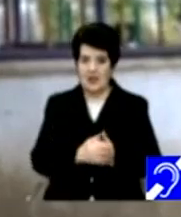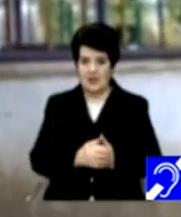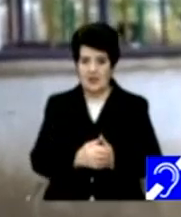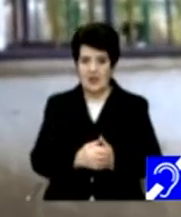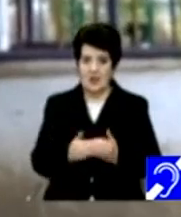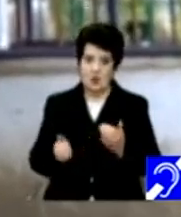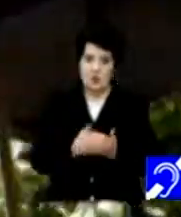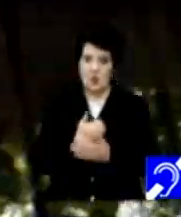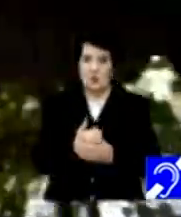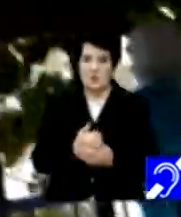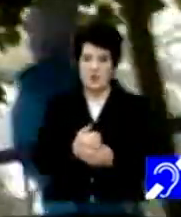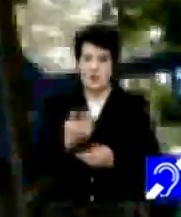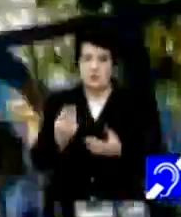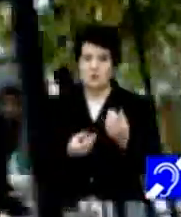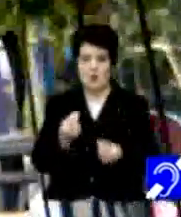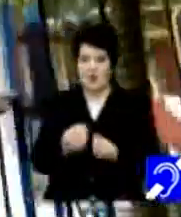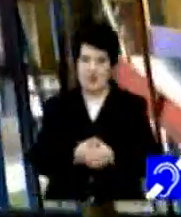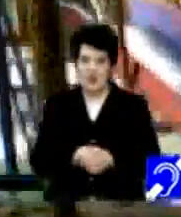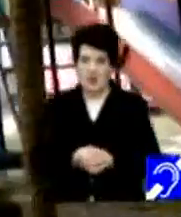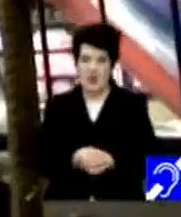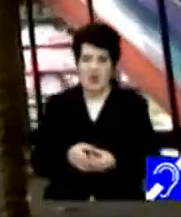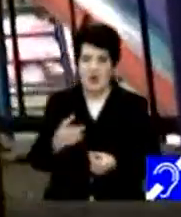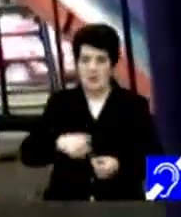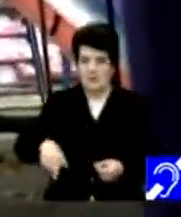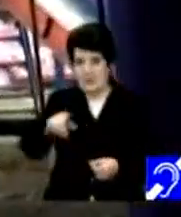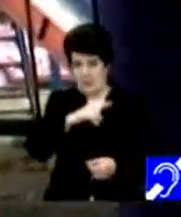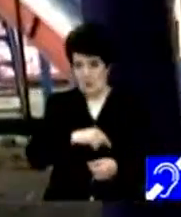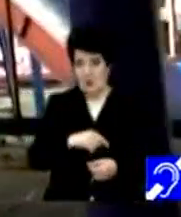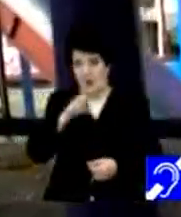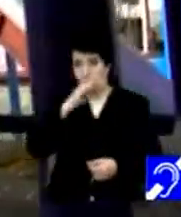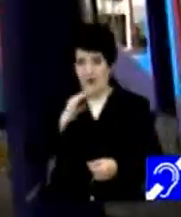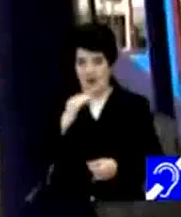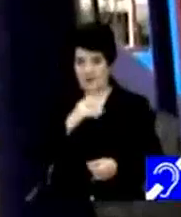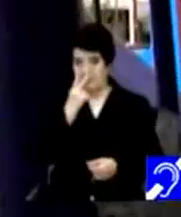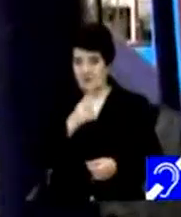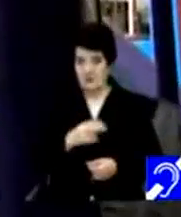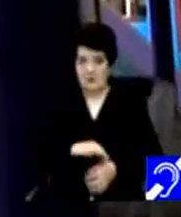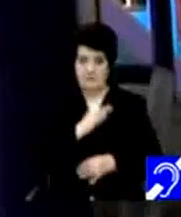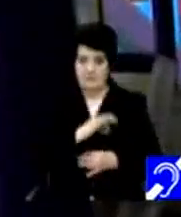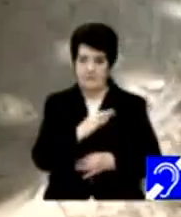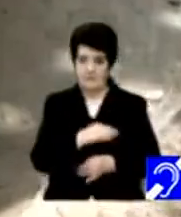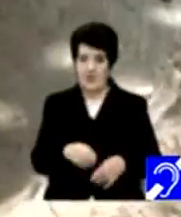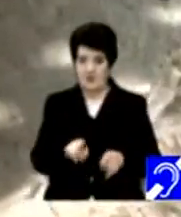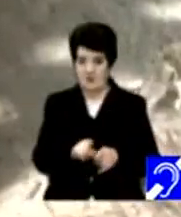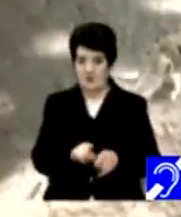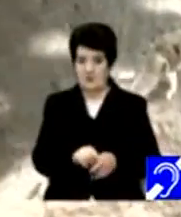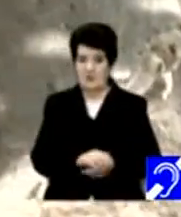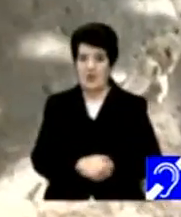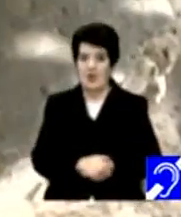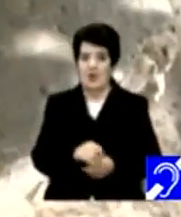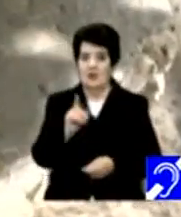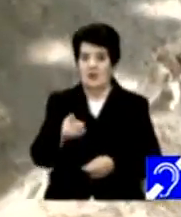un teren nou de joacă. Părinții și locuitorii din zonă recunosc că privesc cu mare frică la acest tablou al